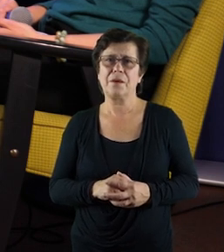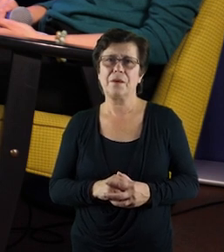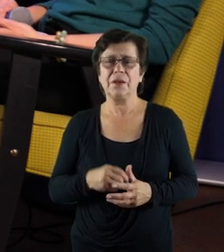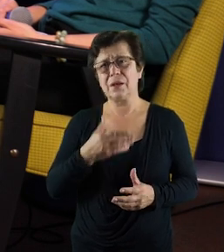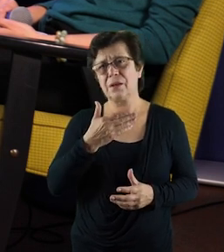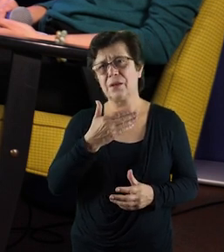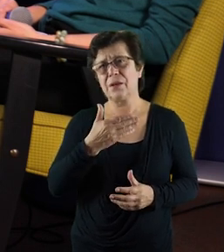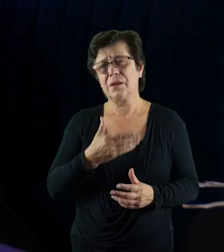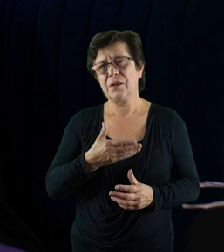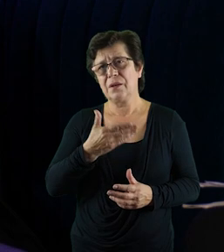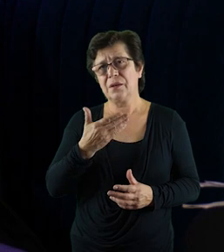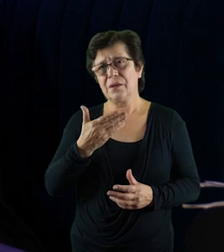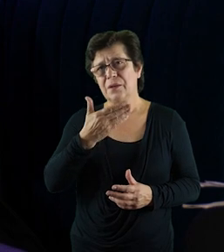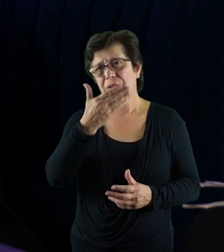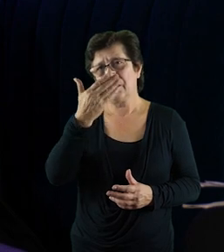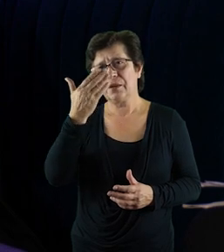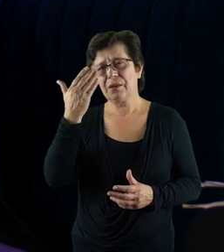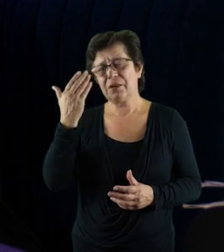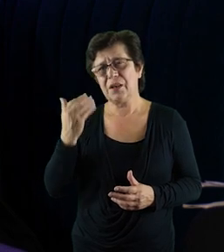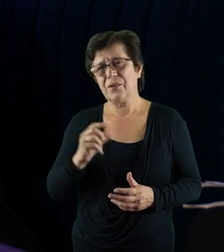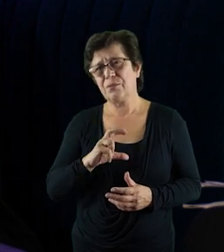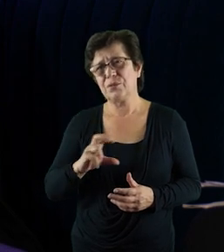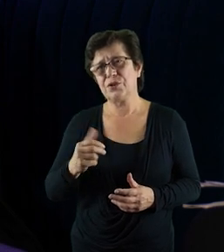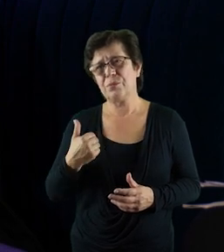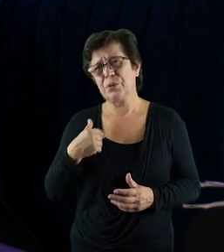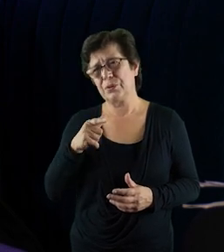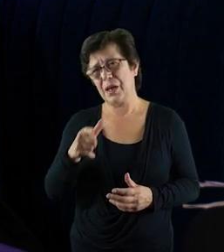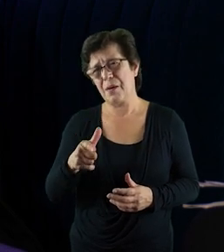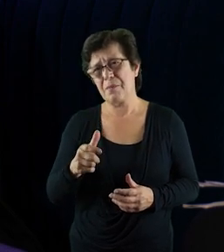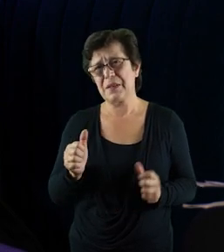tutaj jakiś strach. Natomiast no, chyba nie po to,